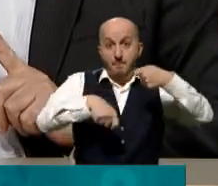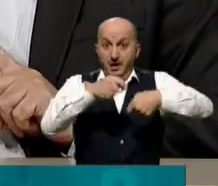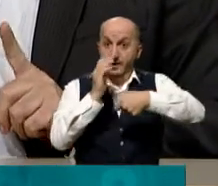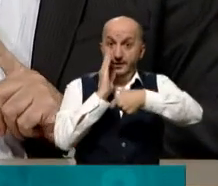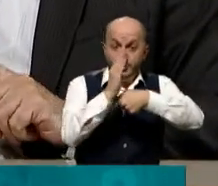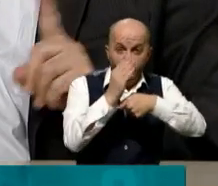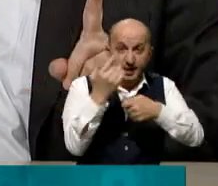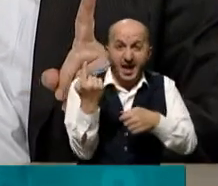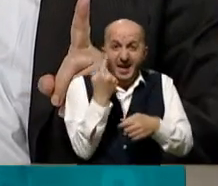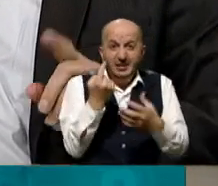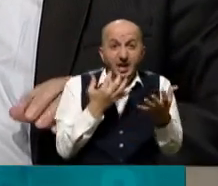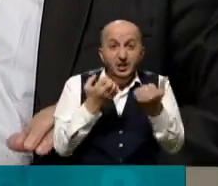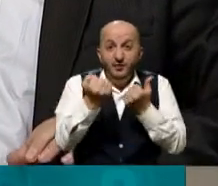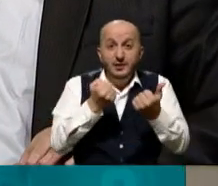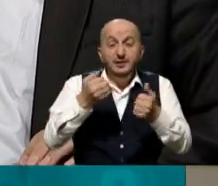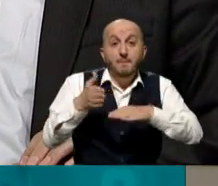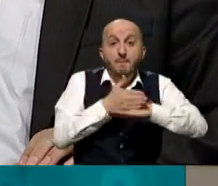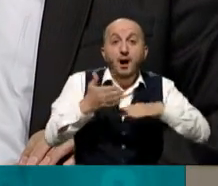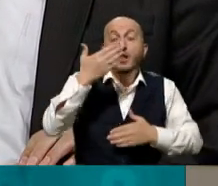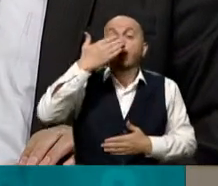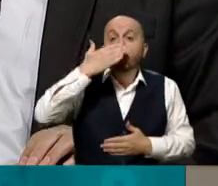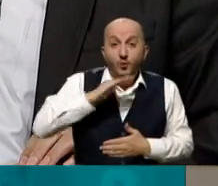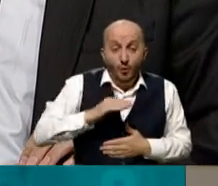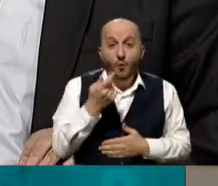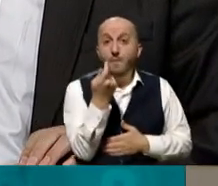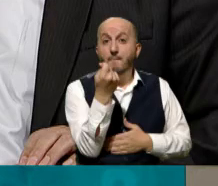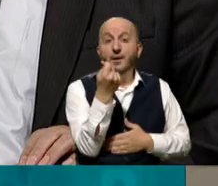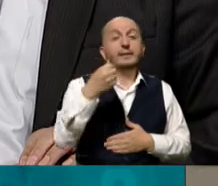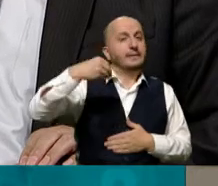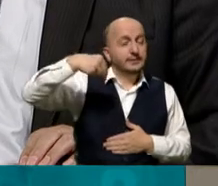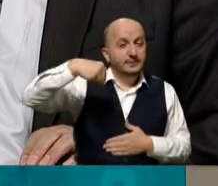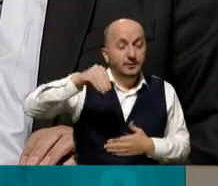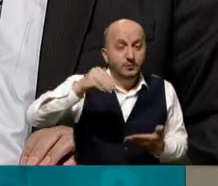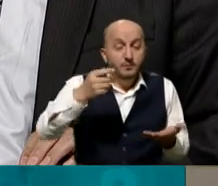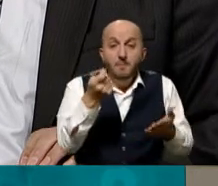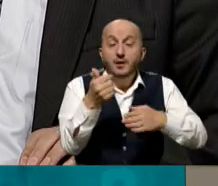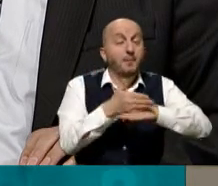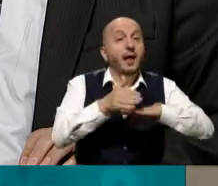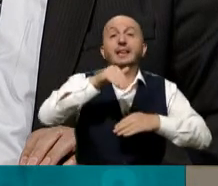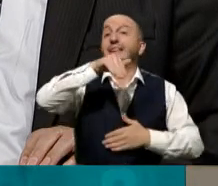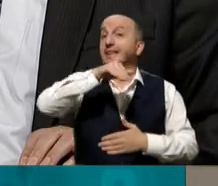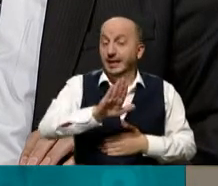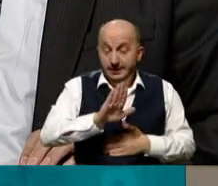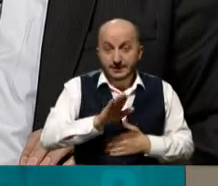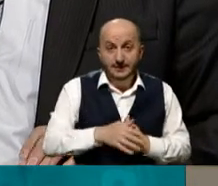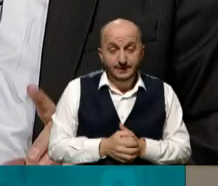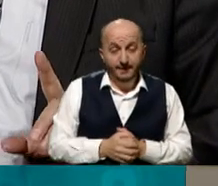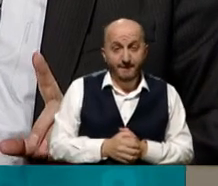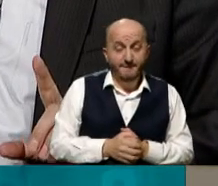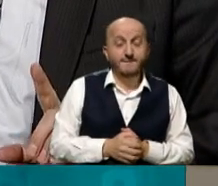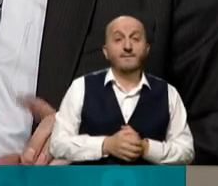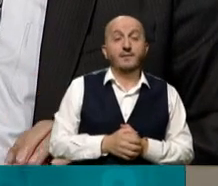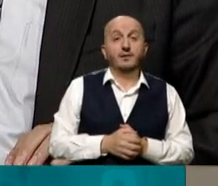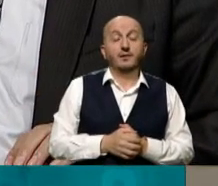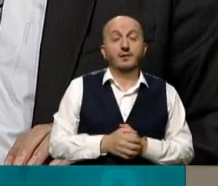bir alışveriş mal yok. Parayı satıyorsunuz, para mal değildir. Yani, ya da para satın